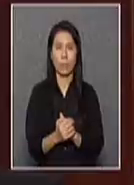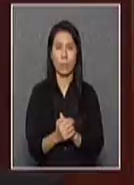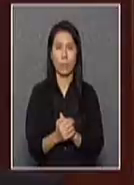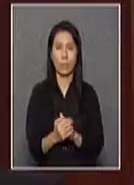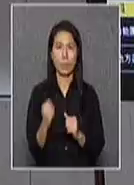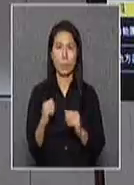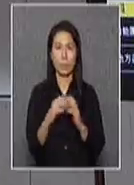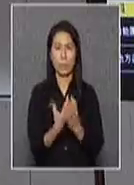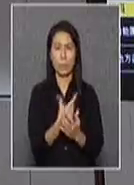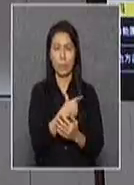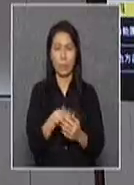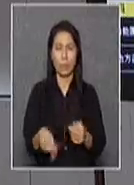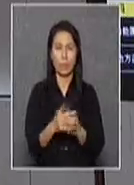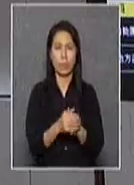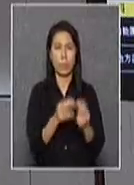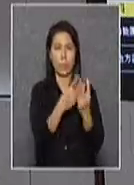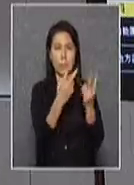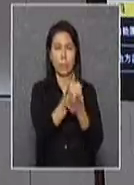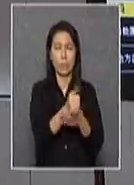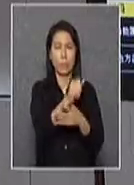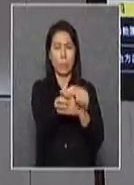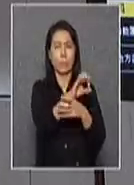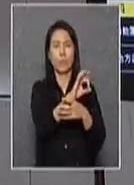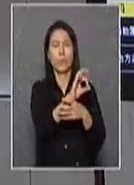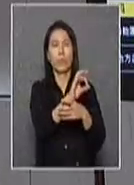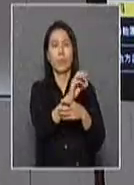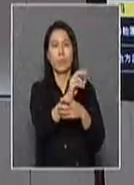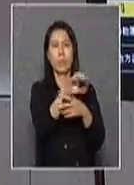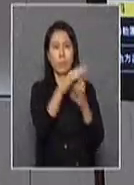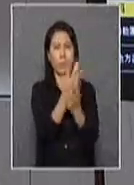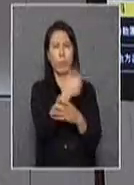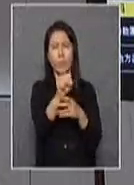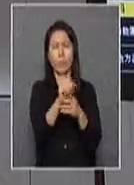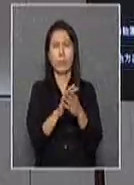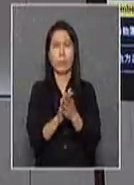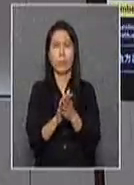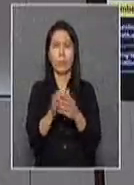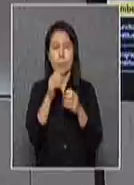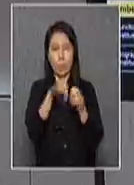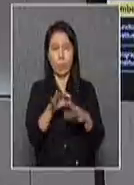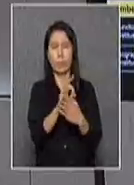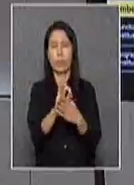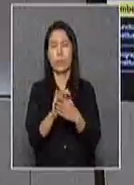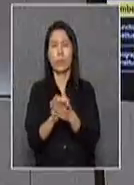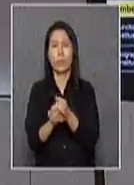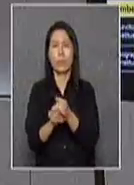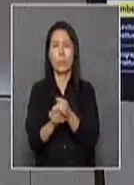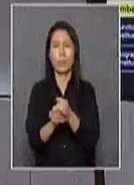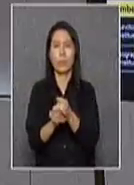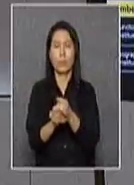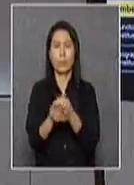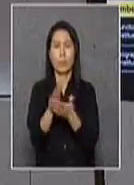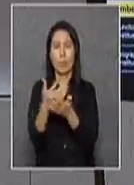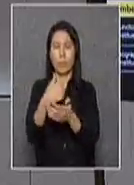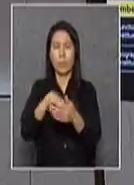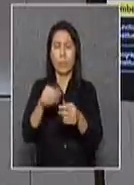功能團體選舉產生議員22位出席，沒有人贊成，全部反對，沒有人棄權。分區直接